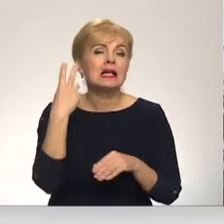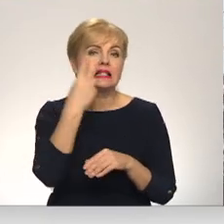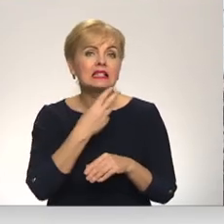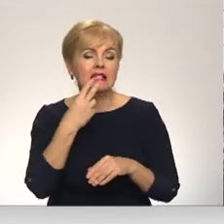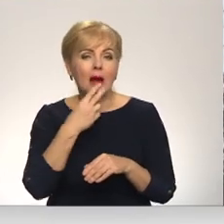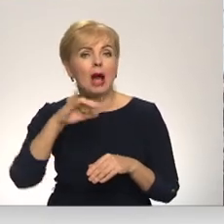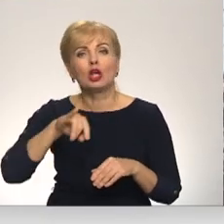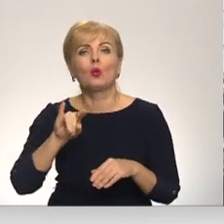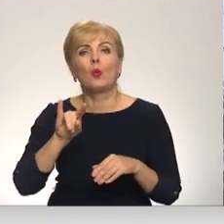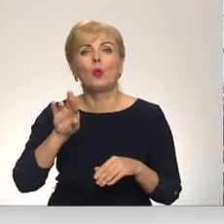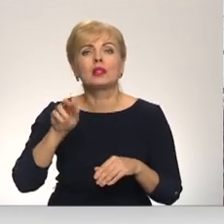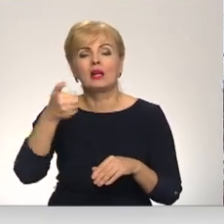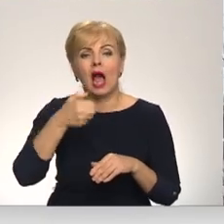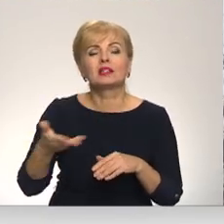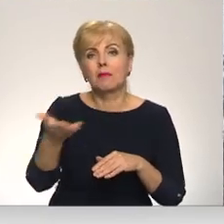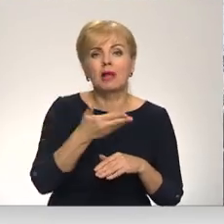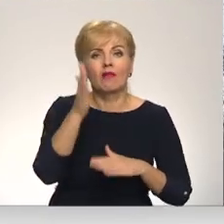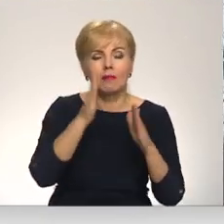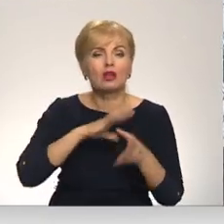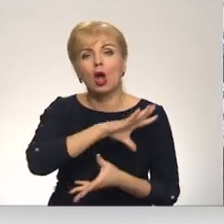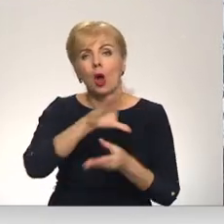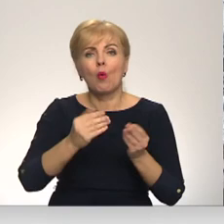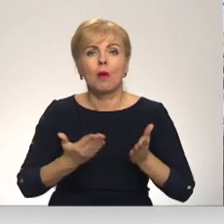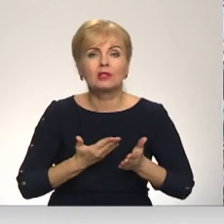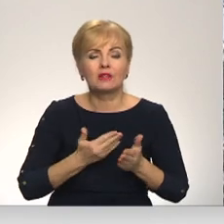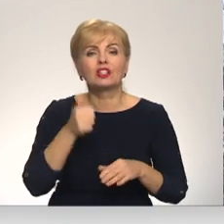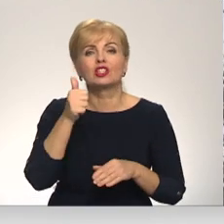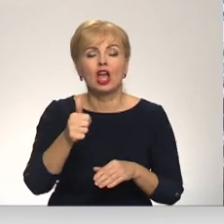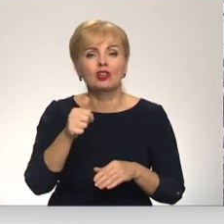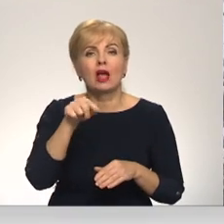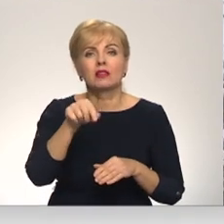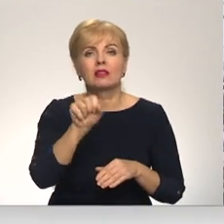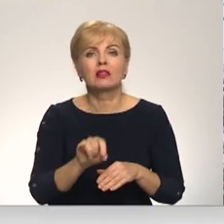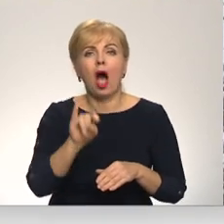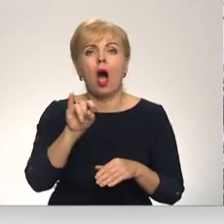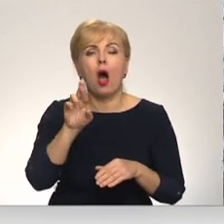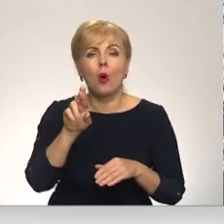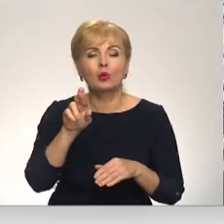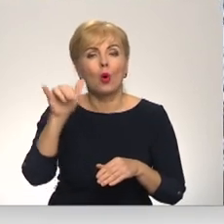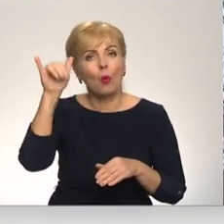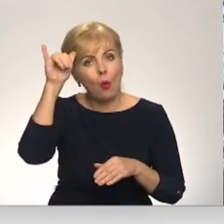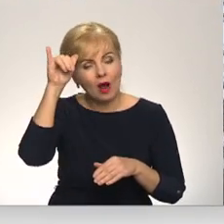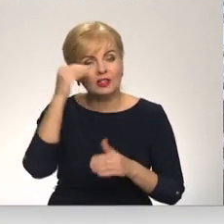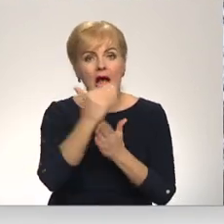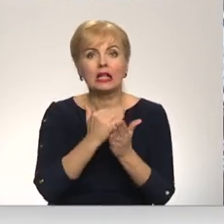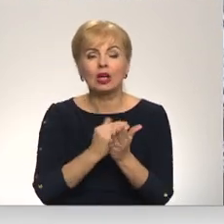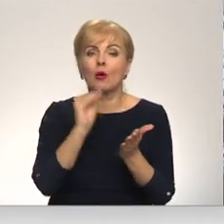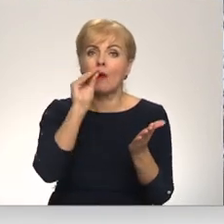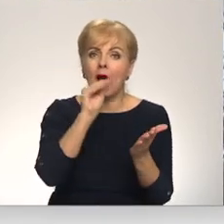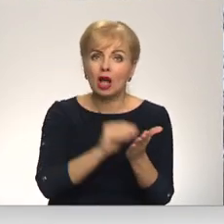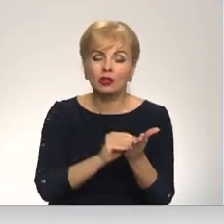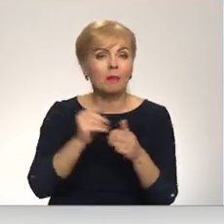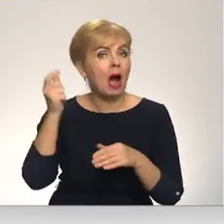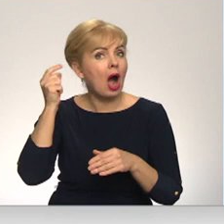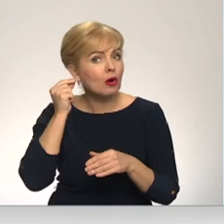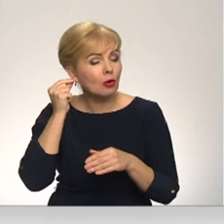Saimniecības jungas, pļavās un mežos kopā dzīvo 6 taurgovis. Pēc likuma tās būtu jāatzīmē ar krotālajām ausīs